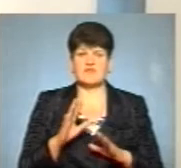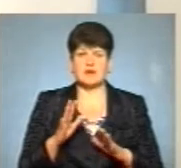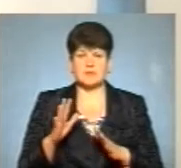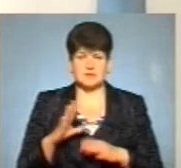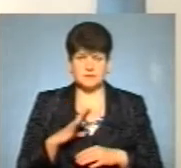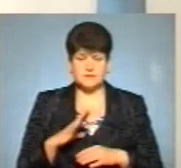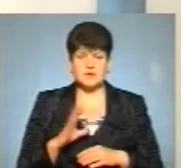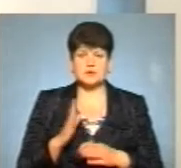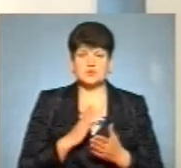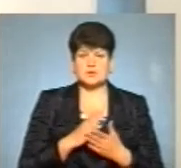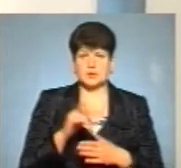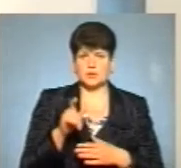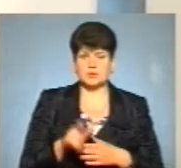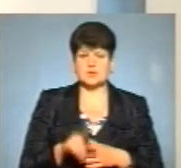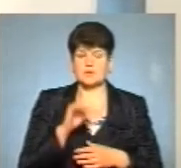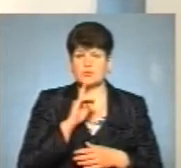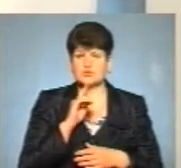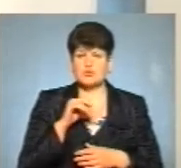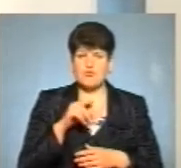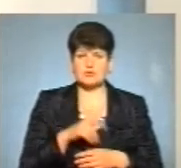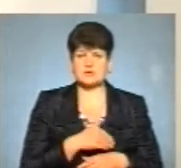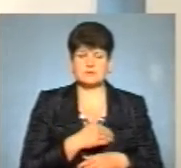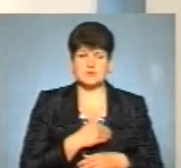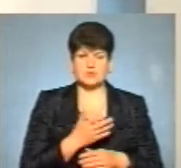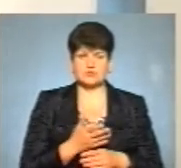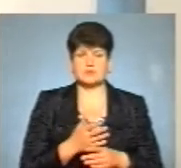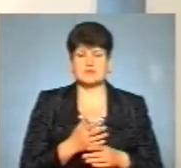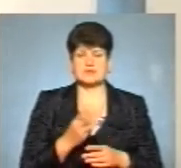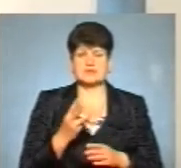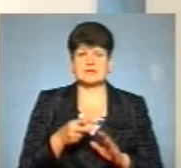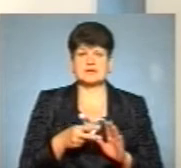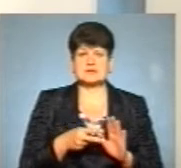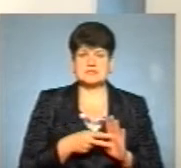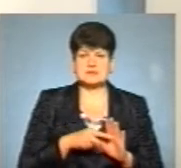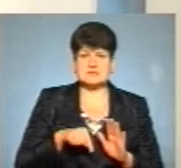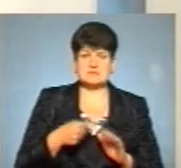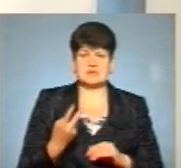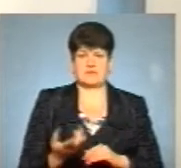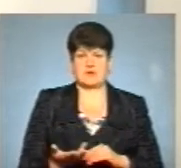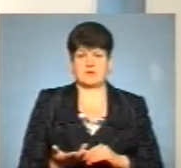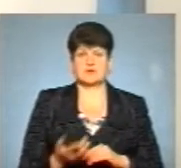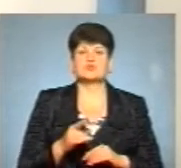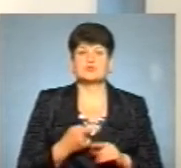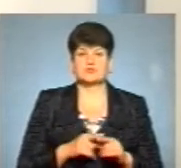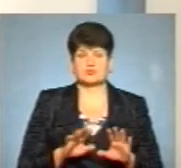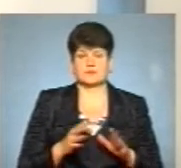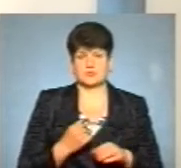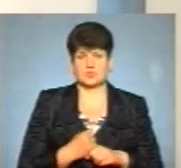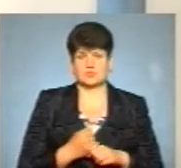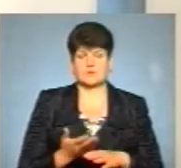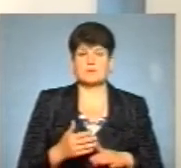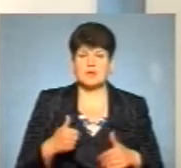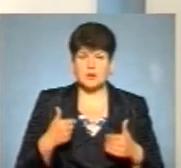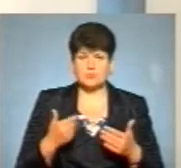є людина поки що ходить з такою температурою, більшою 37,2. Що в такому випадку робити? Ми